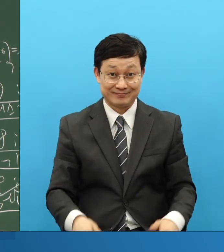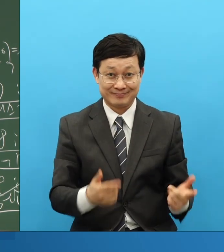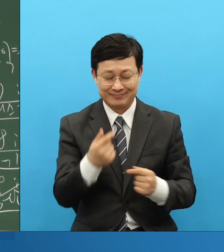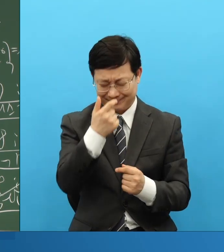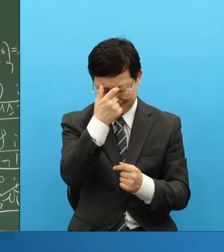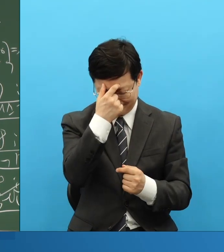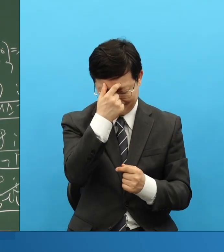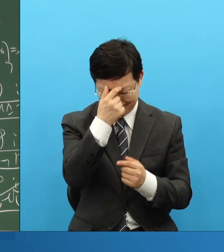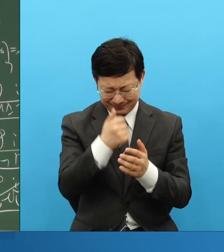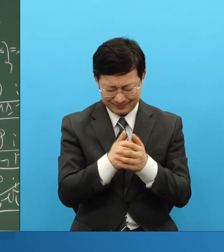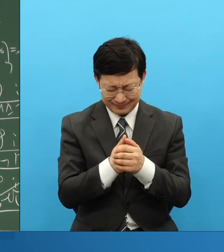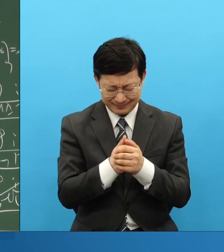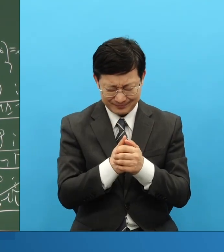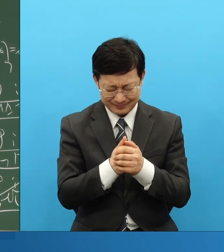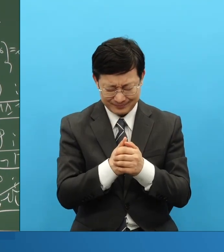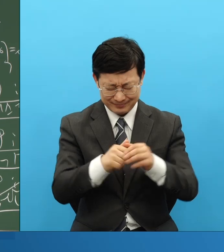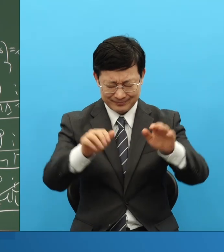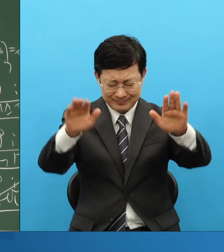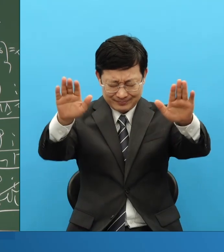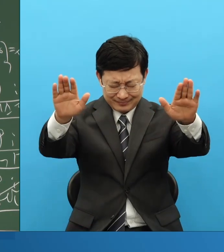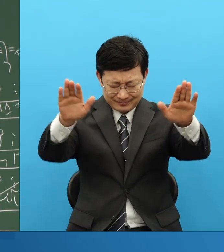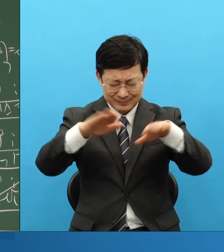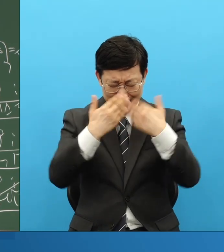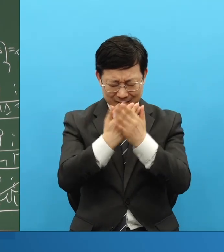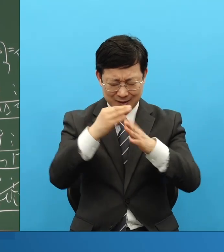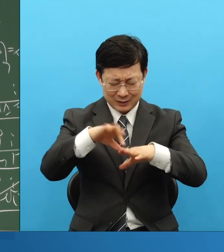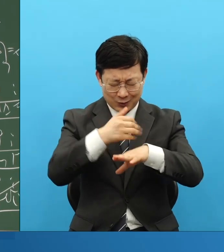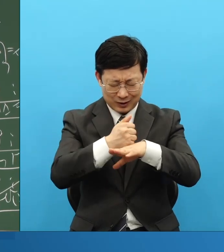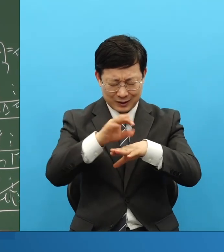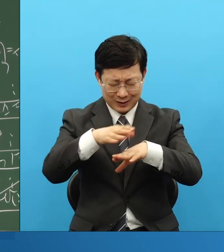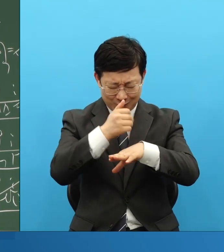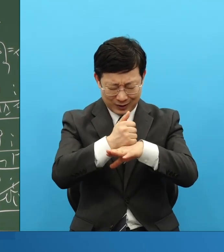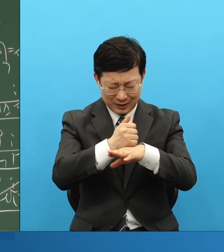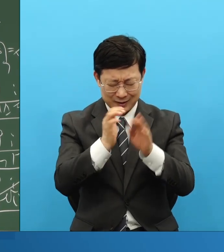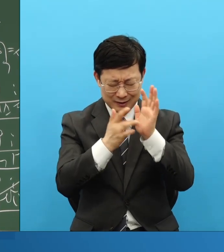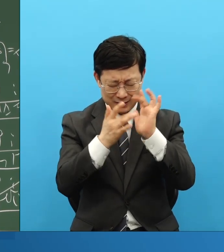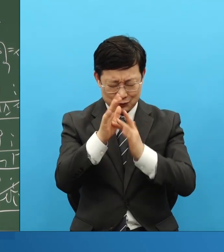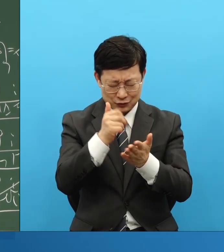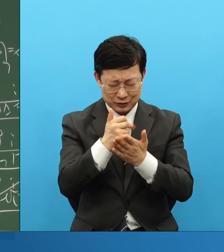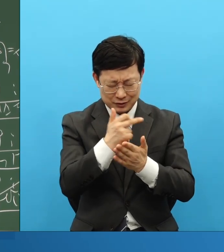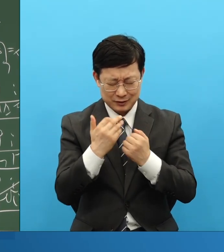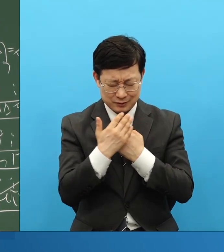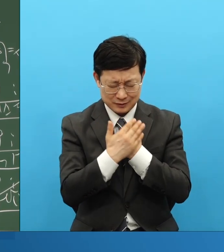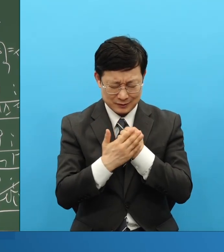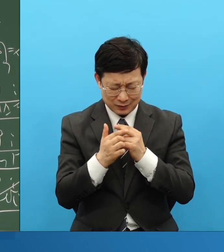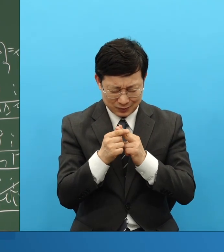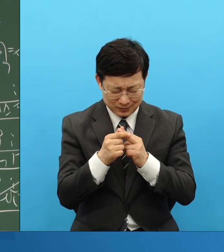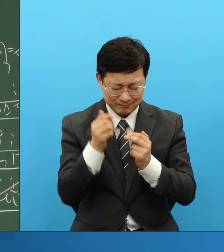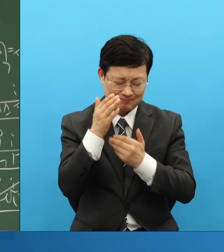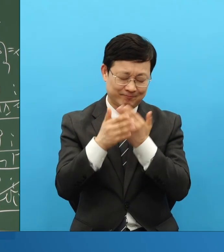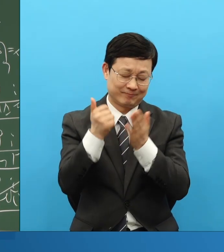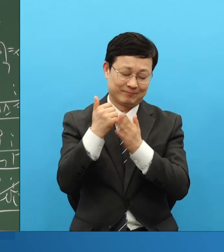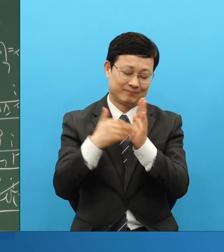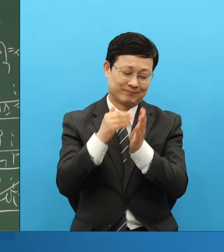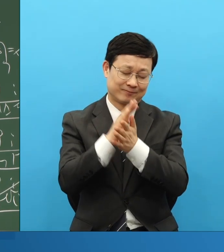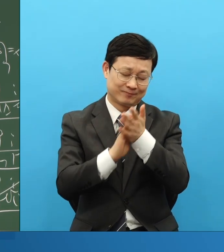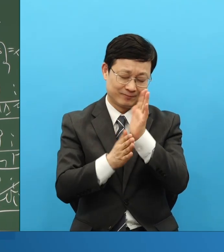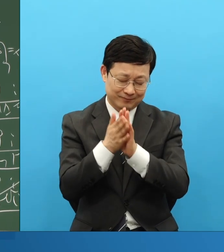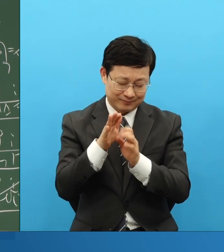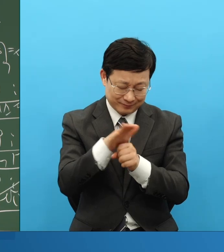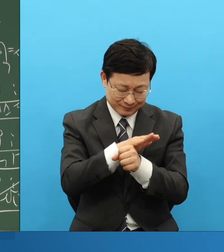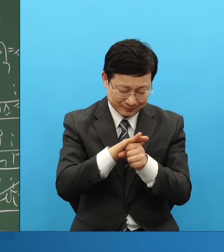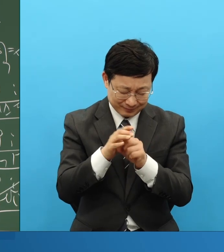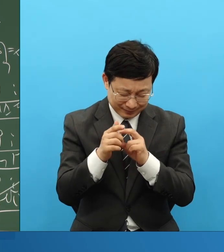pray. 만왕의 왕이신 주 예수 그리스도의 은혜와 May the grace of our Lord Jesus Christ, who is the King of Kings, 하나님의 무한하신 and the